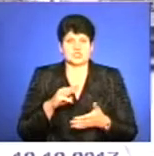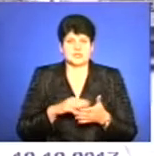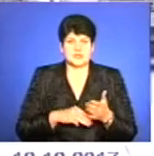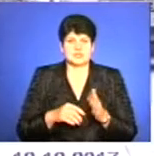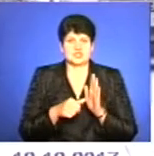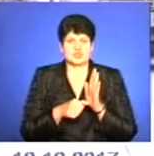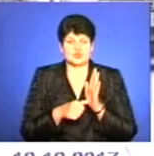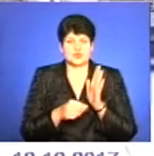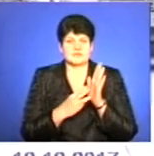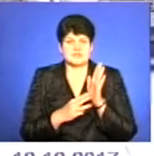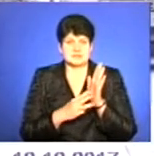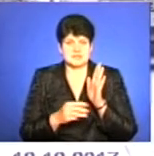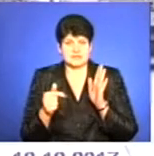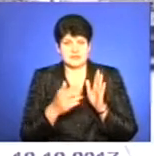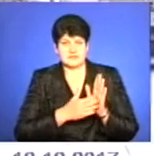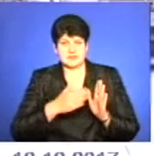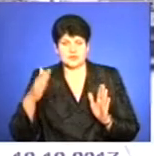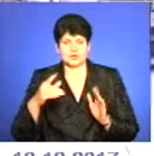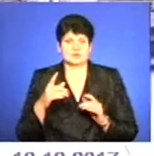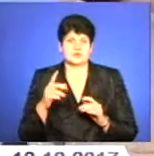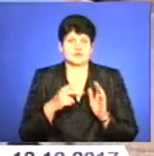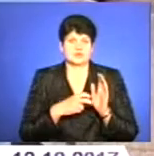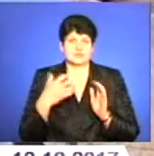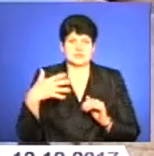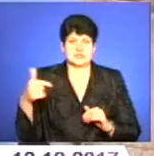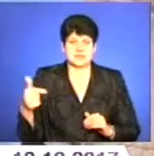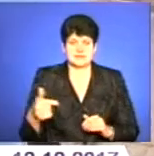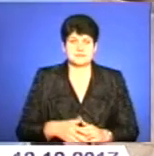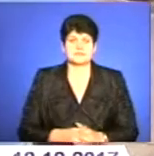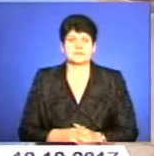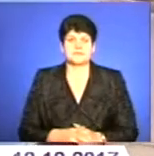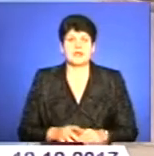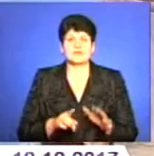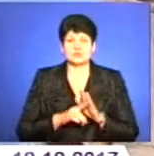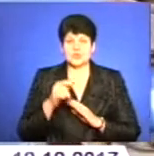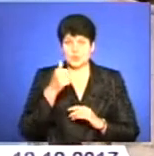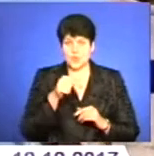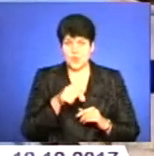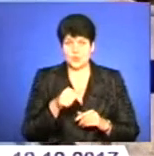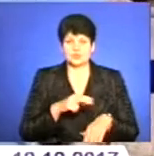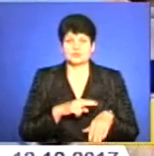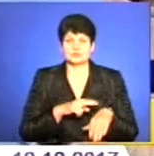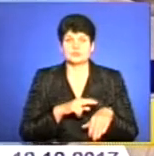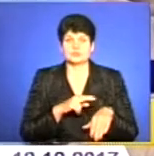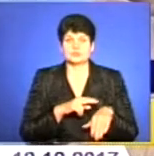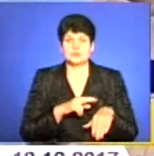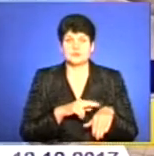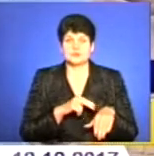від 680 до 850 гривень. Від початку року патрульні поліцейські